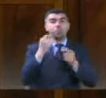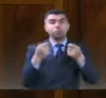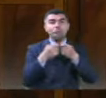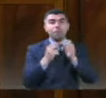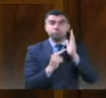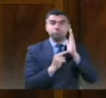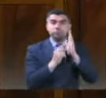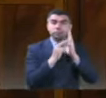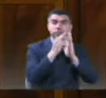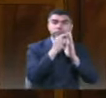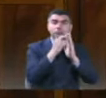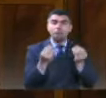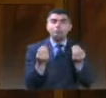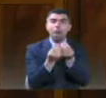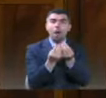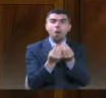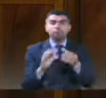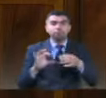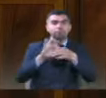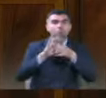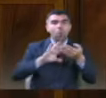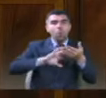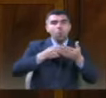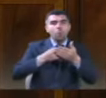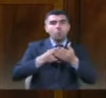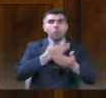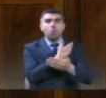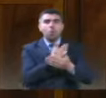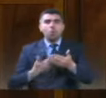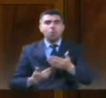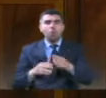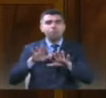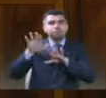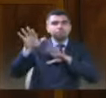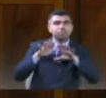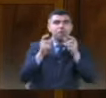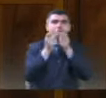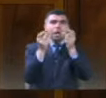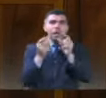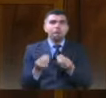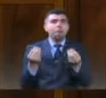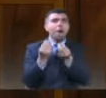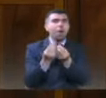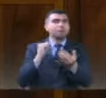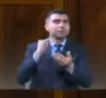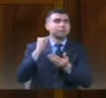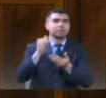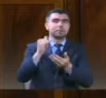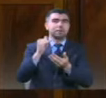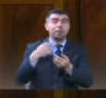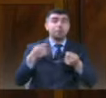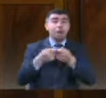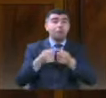لتطوير التعاون بين الحكومة وشركائها الاجتماعيين والاقتصاديين، كما أن لتوطيده دورا